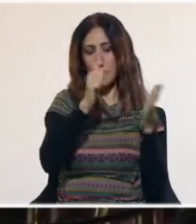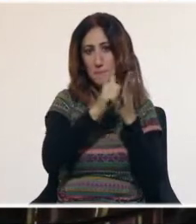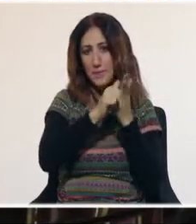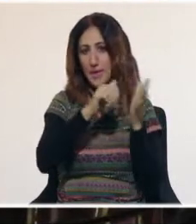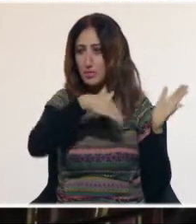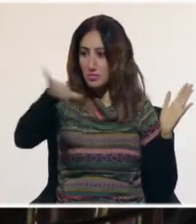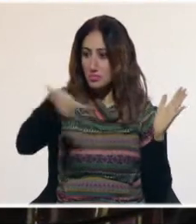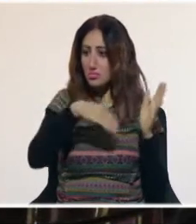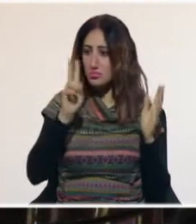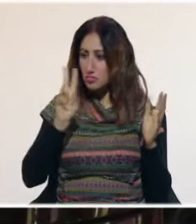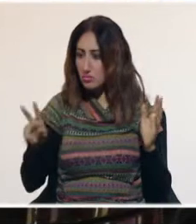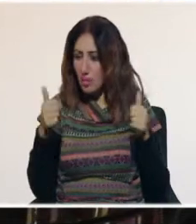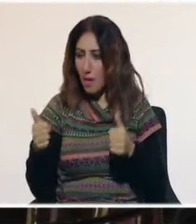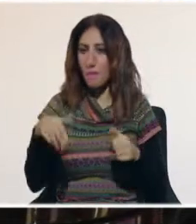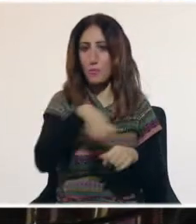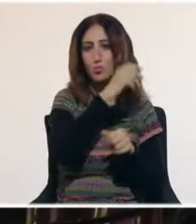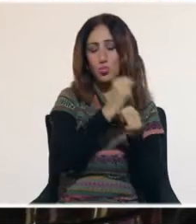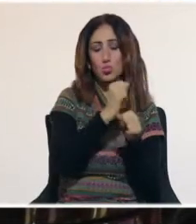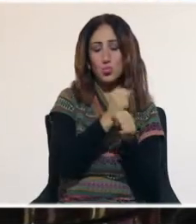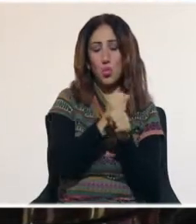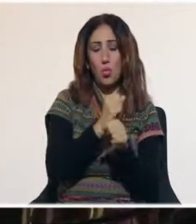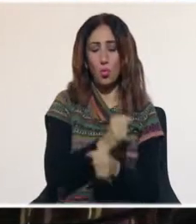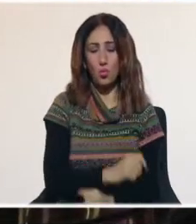اخد ارجع اشيلهم بالطبق كده واجي